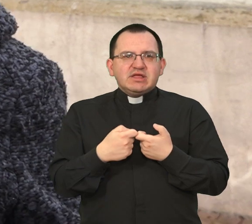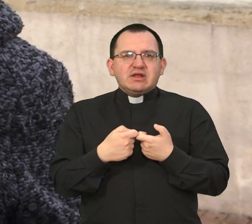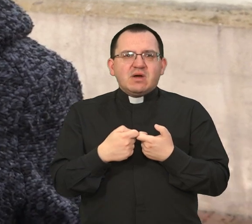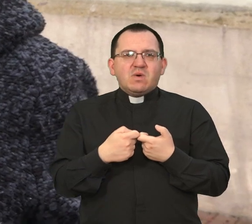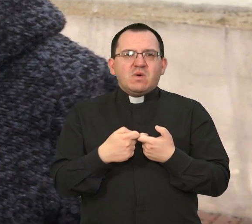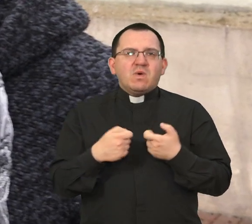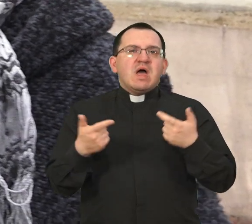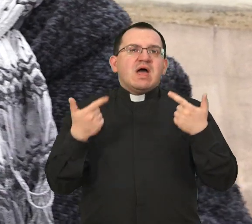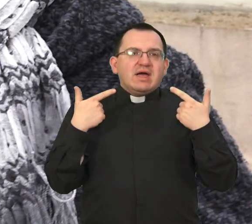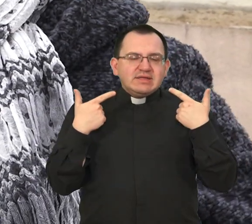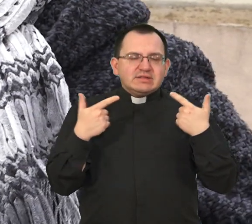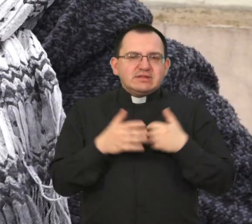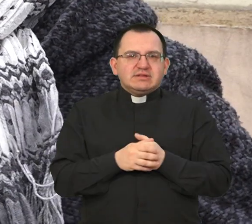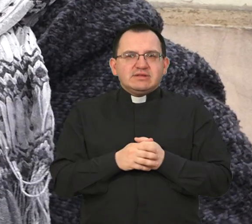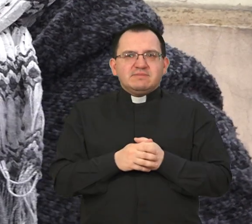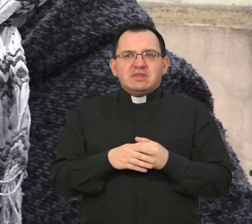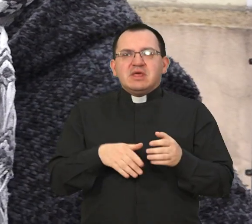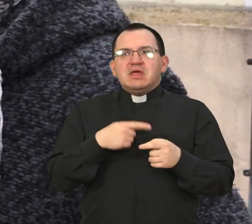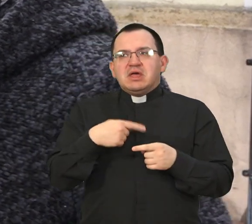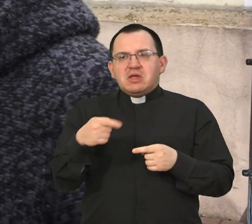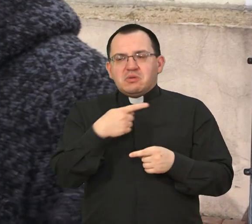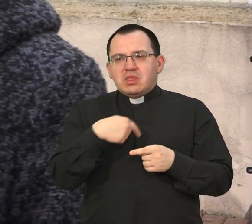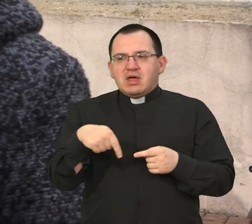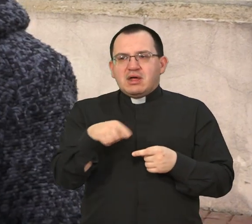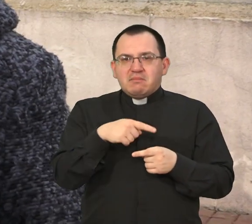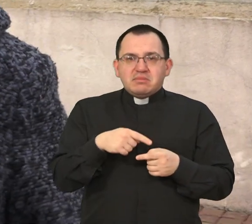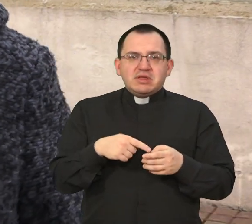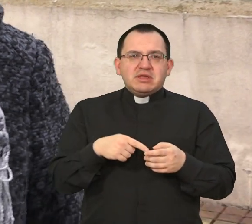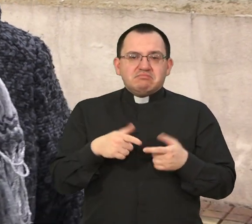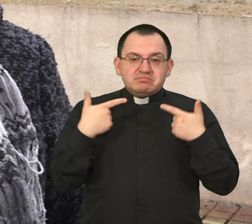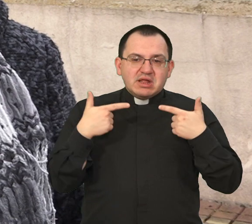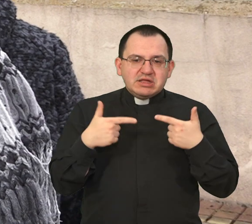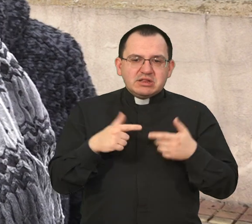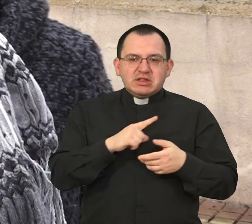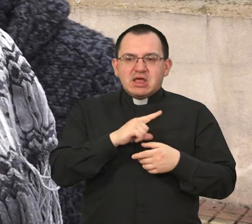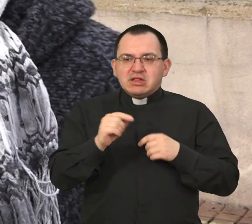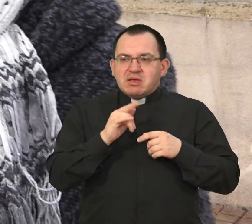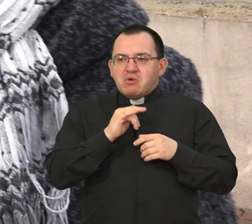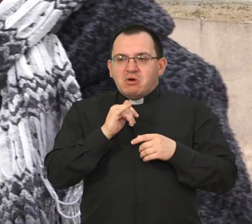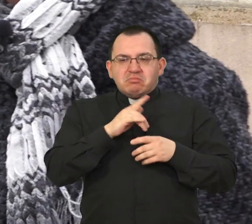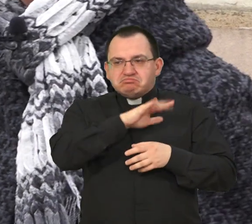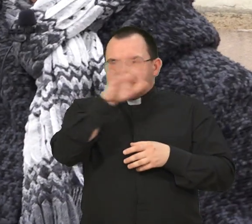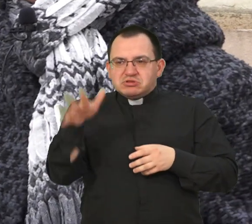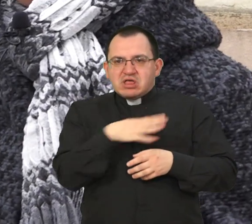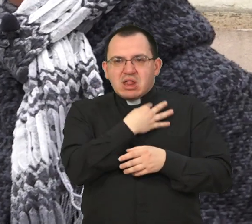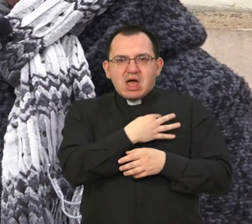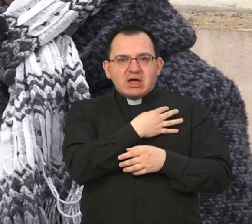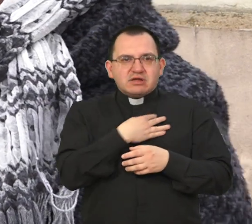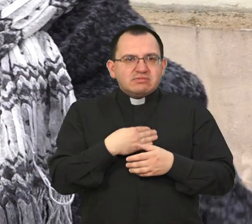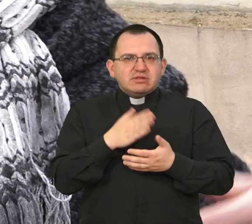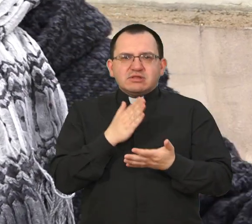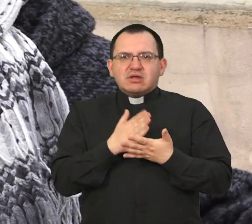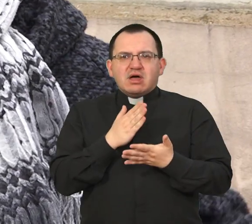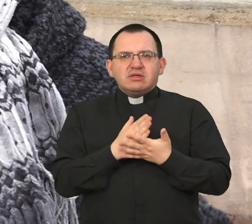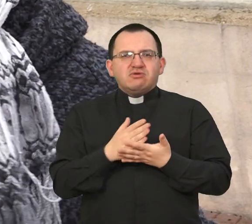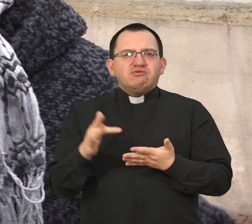organizirao izlet. I onda smo mi pod tim izletima proputovali gotovo cijelu Hrvatsku. I uvijek gdje smo